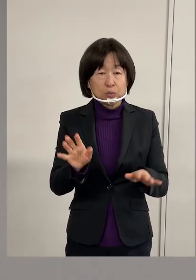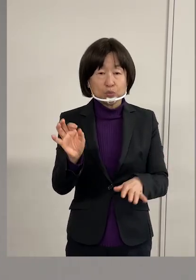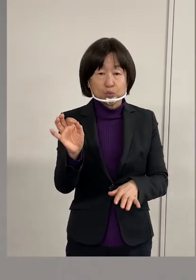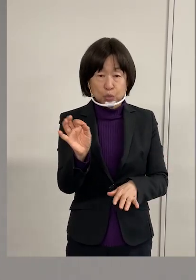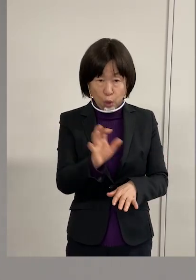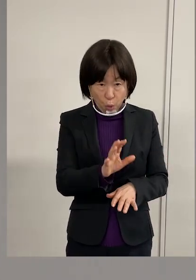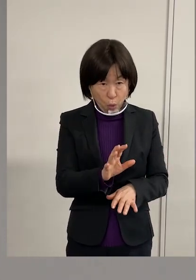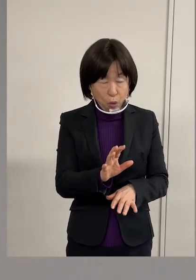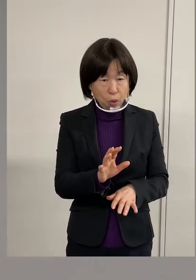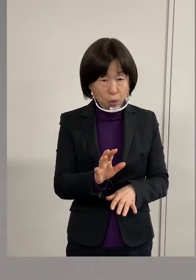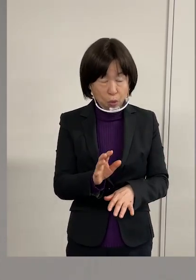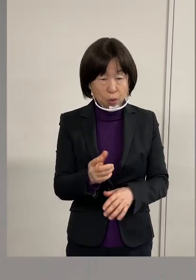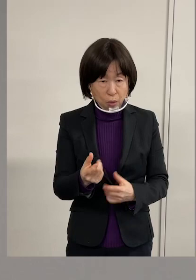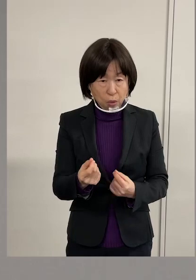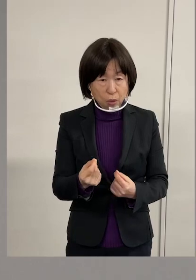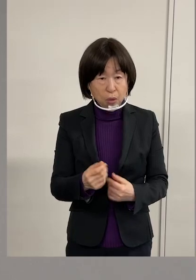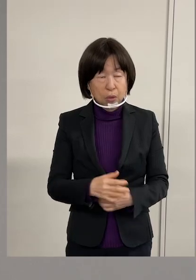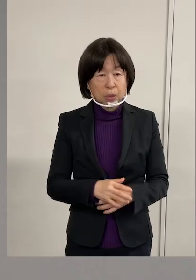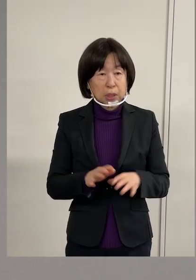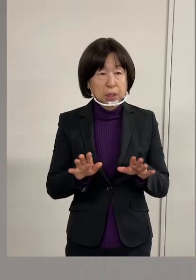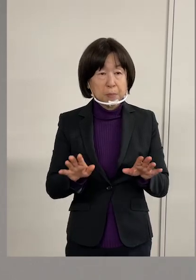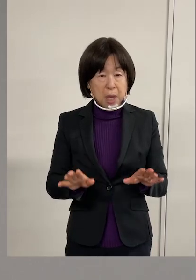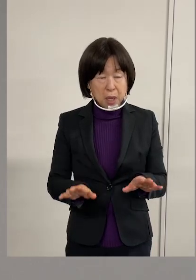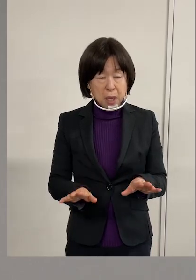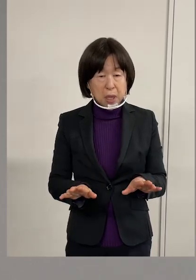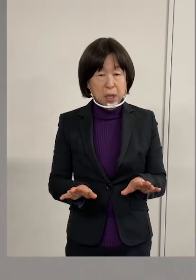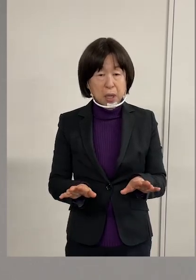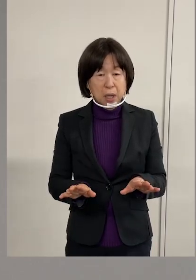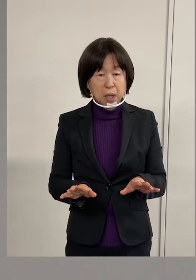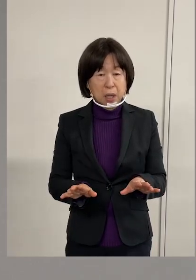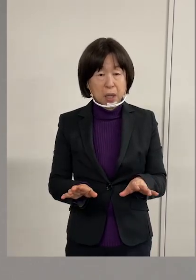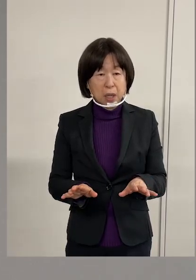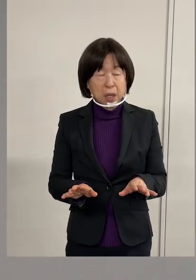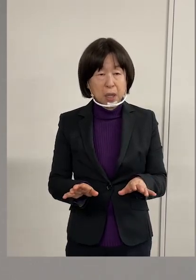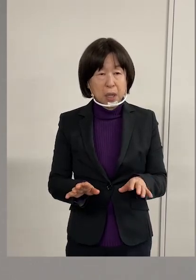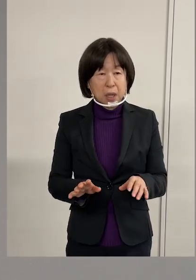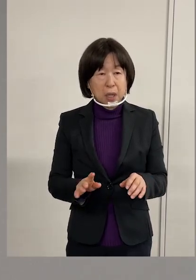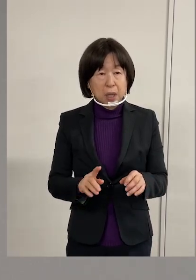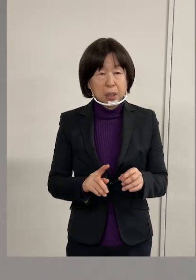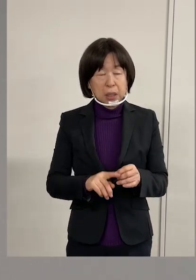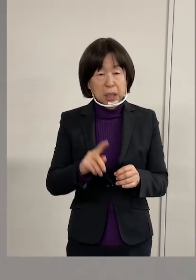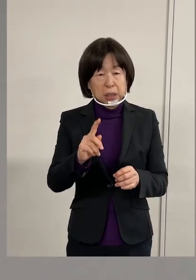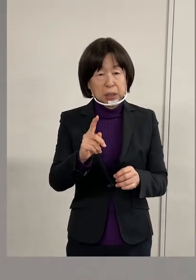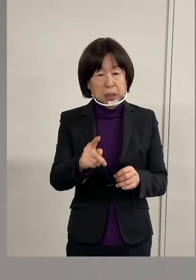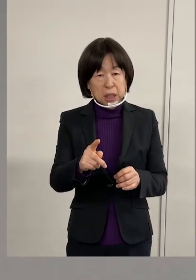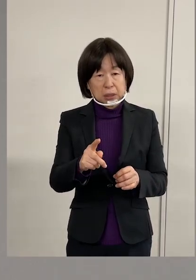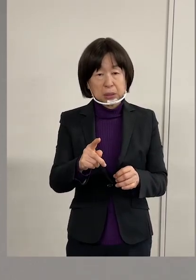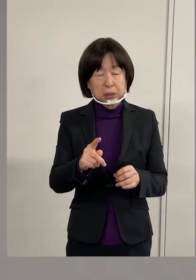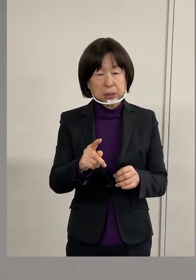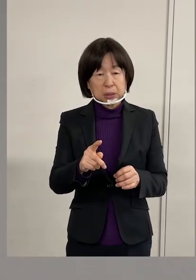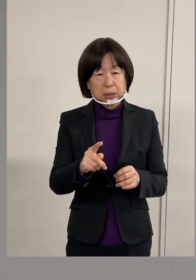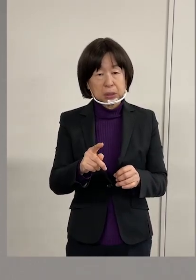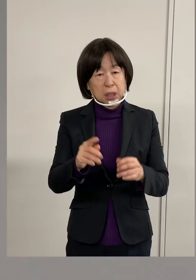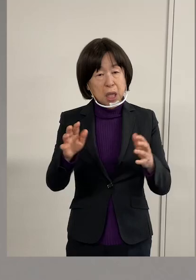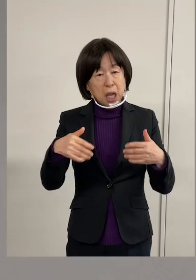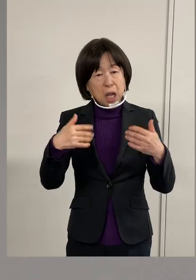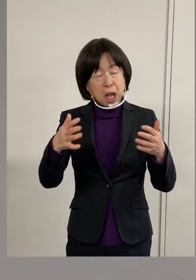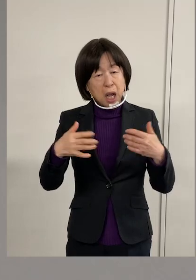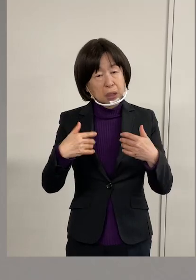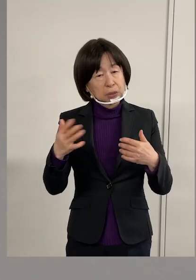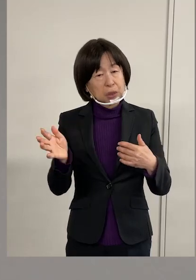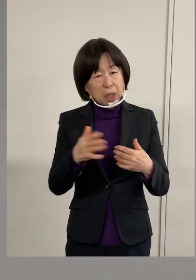してるわけですけれども、今来春からの値上げ を一方で提案されていると思います